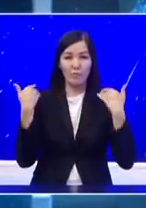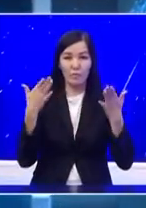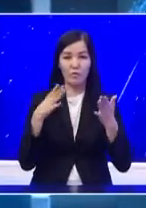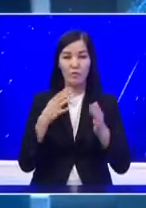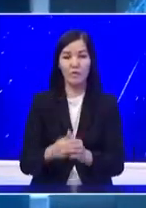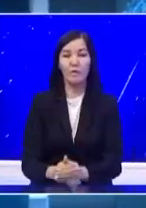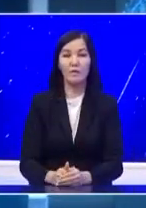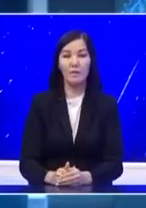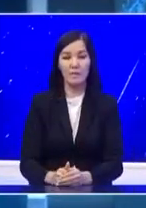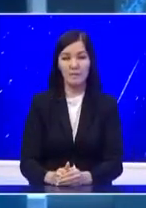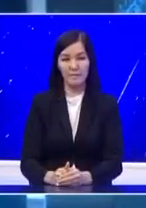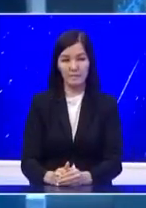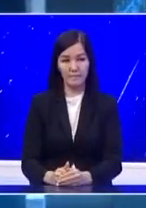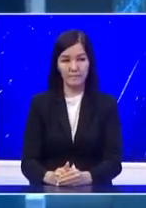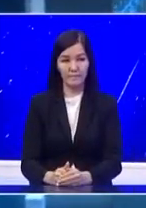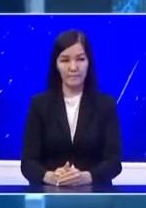Құдайберген, Жетісу арнасы.